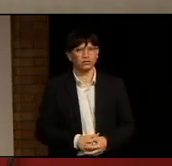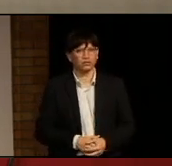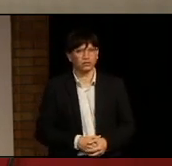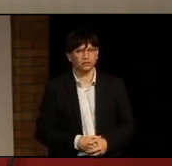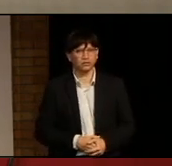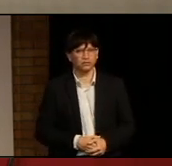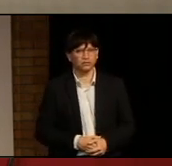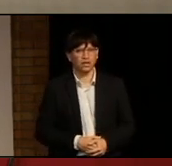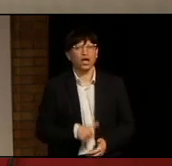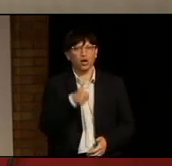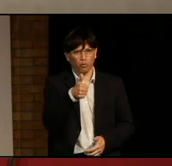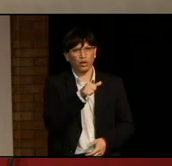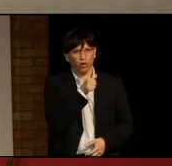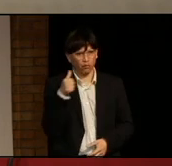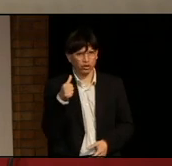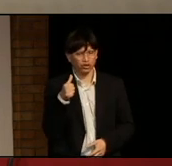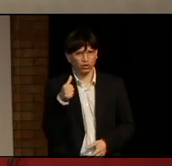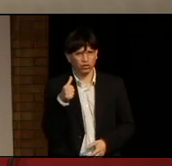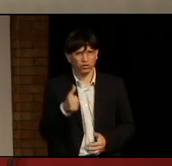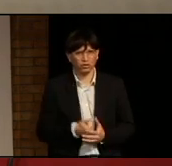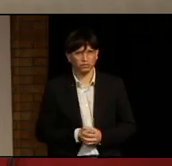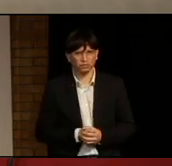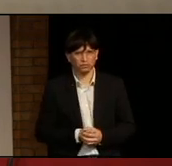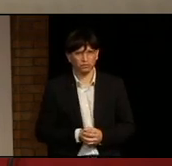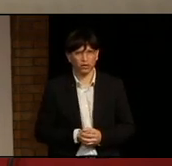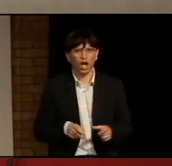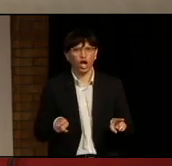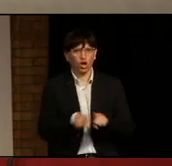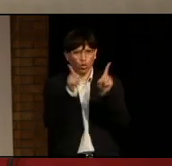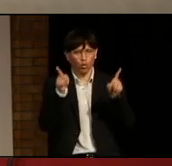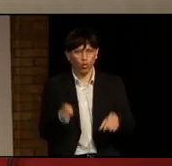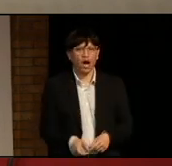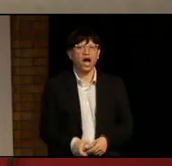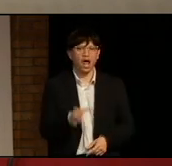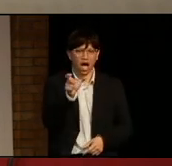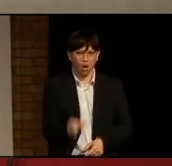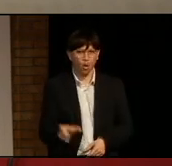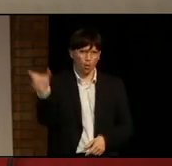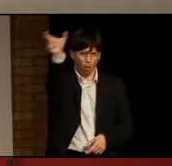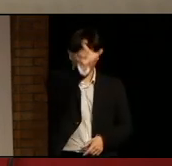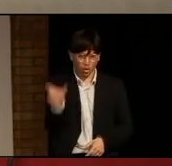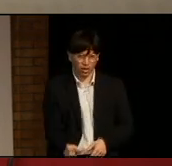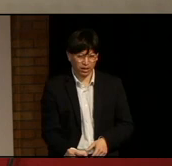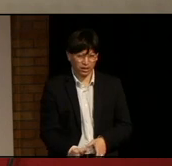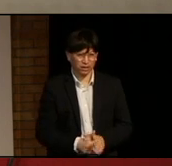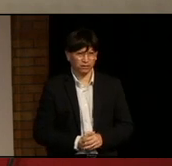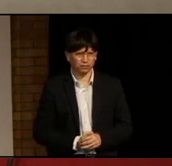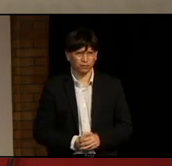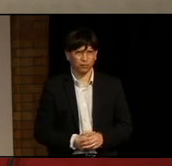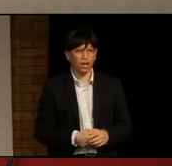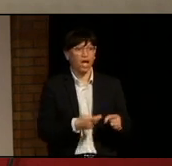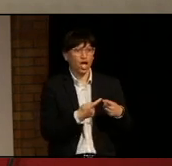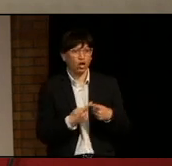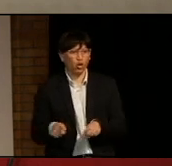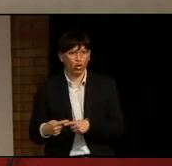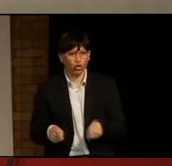beni di prima necessità alla maniera dell'uomo occidentale italiano è stato il condividere la loro